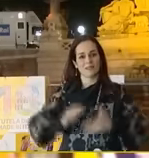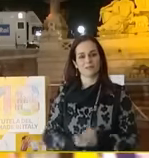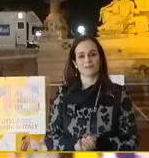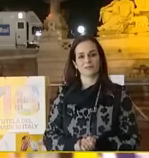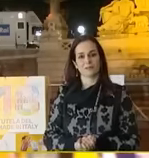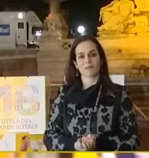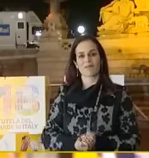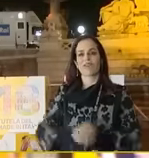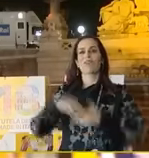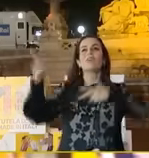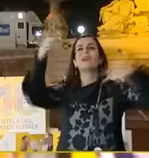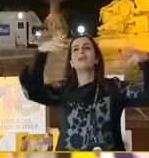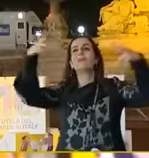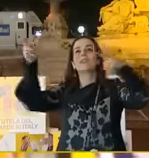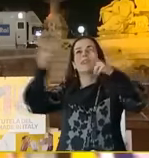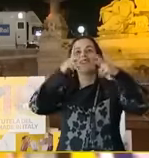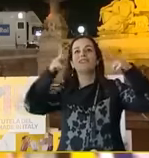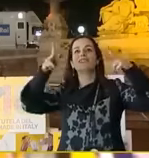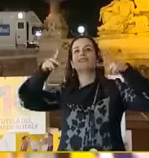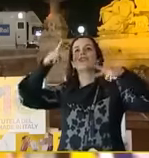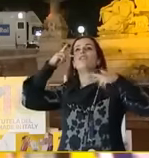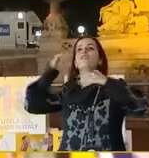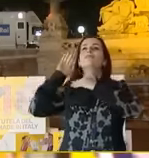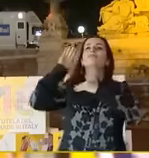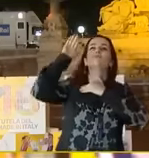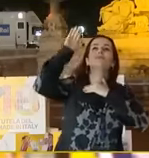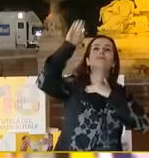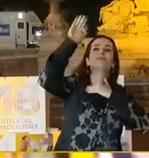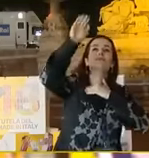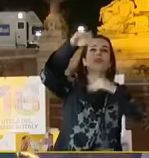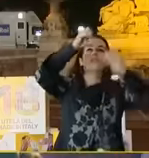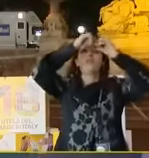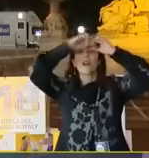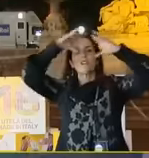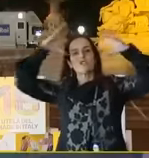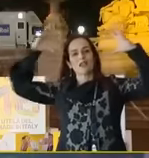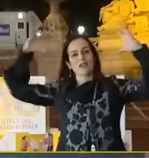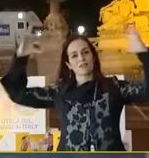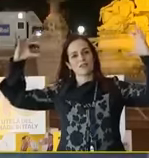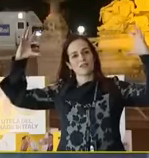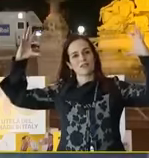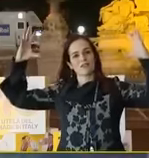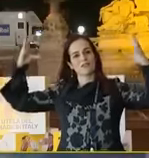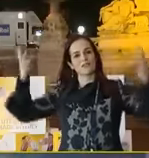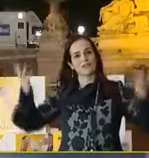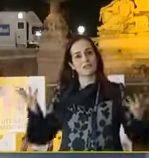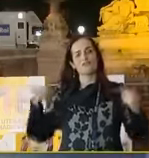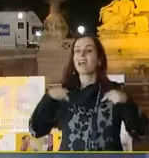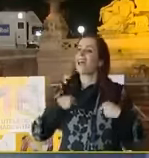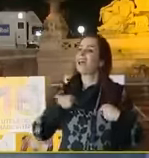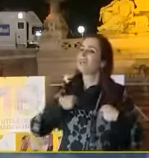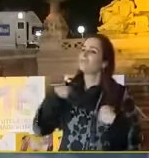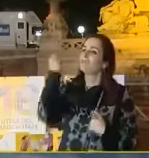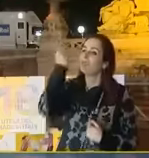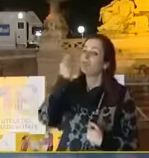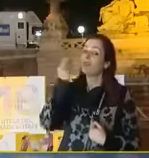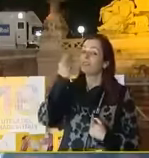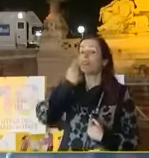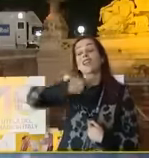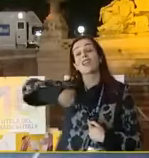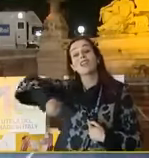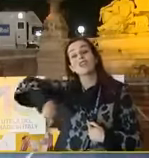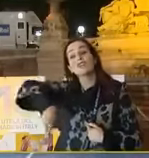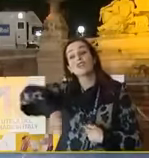con la brezza, con gli orizzonti lunghi, con l'immaginazione. E penso che noi abbiamo la